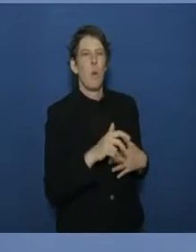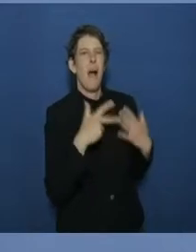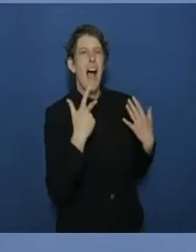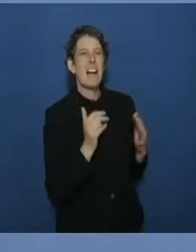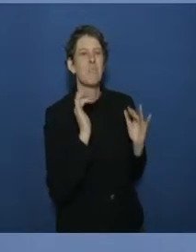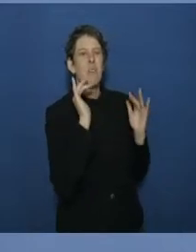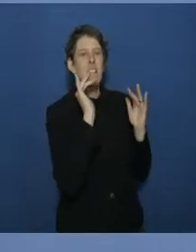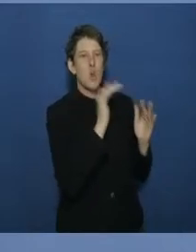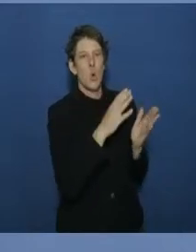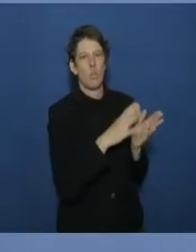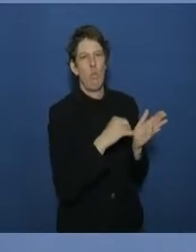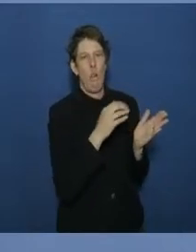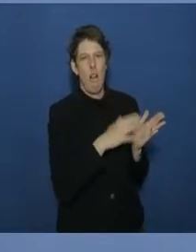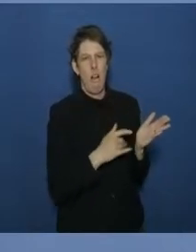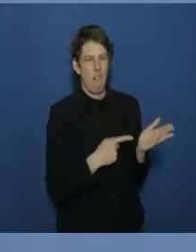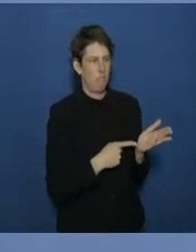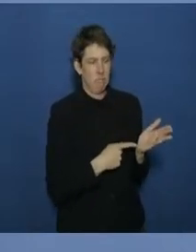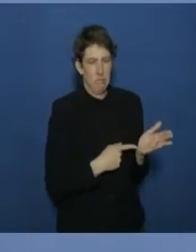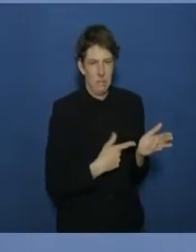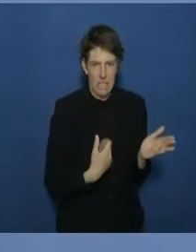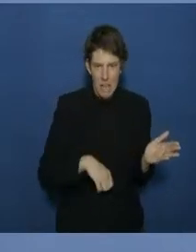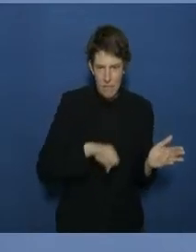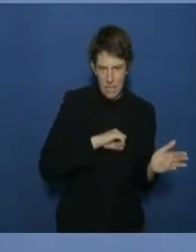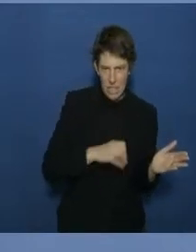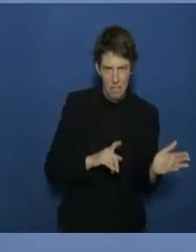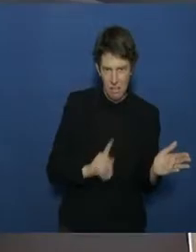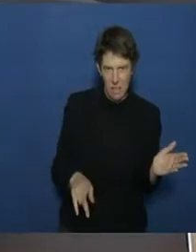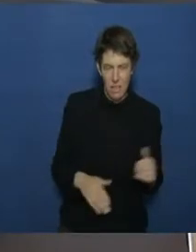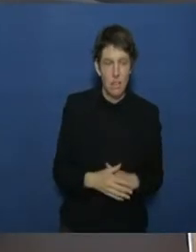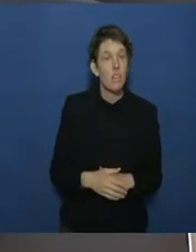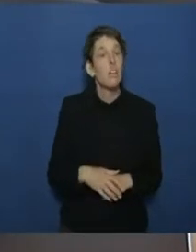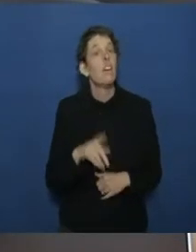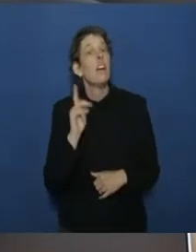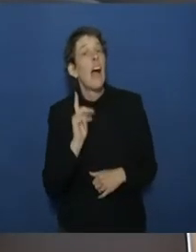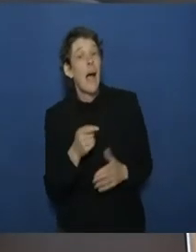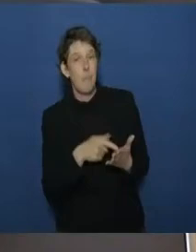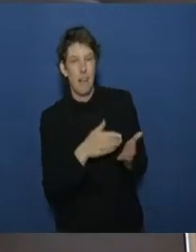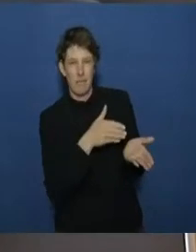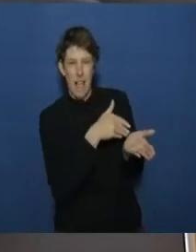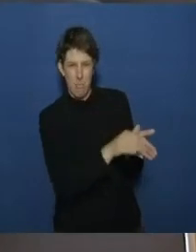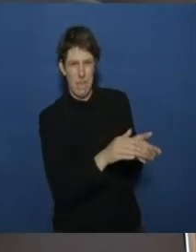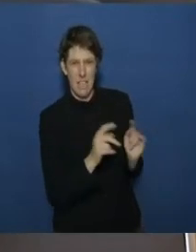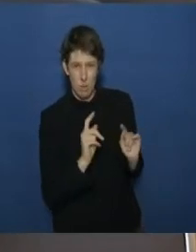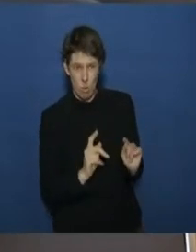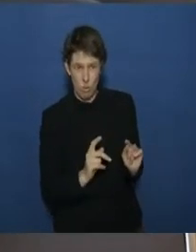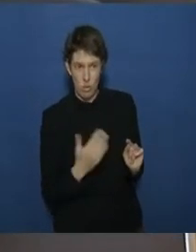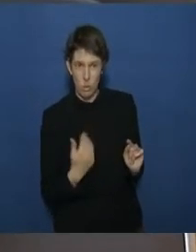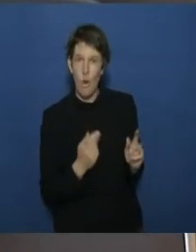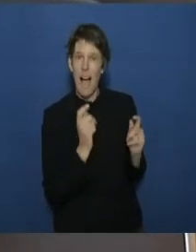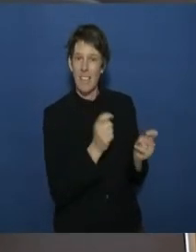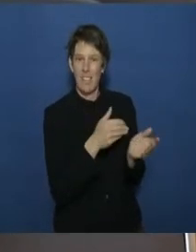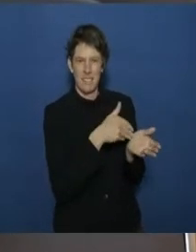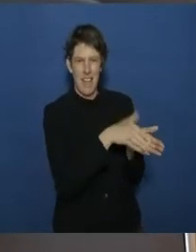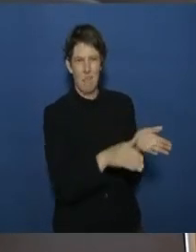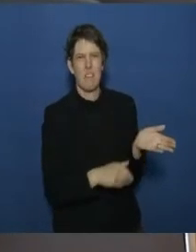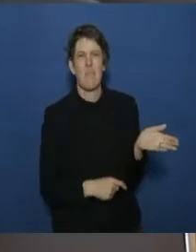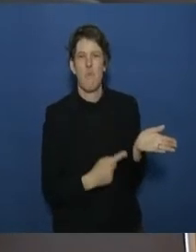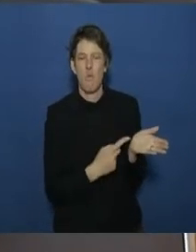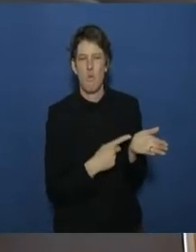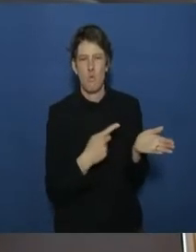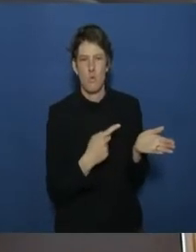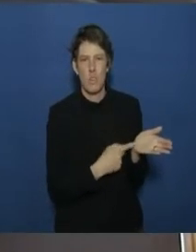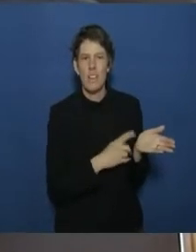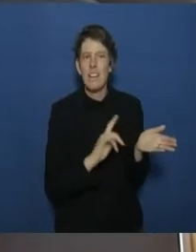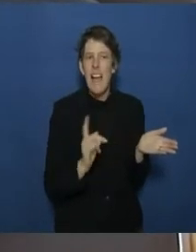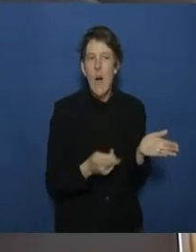nicht für effizient. Schließt mit der Ablehnung, der expliziten Ablehnung des Antrags und der